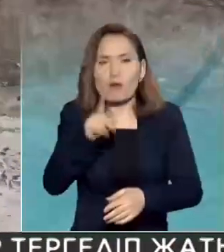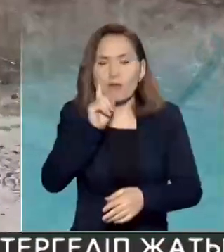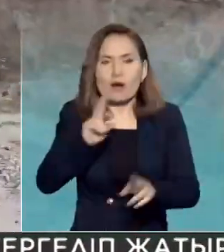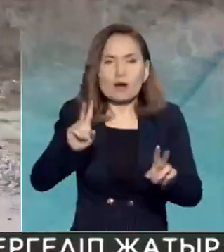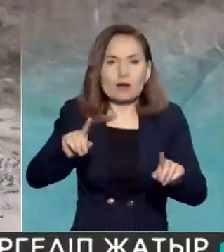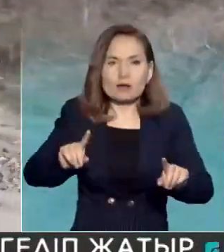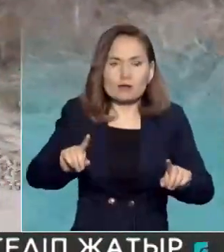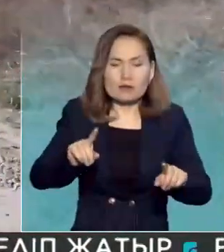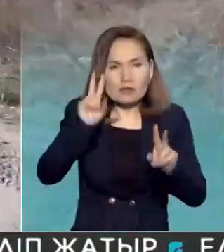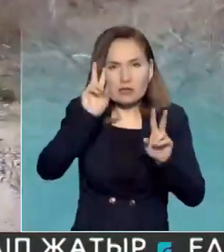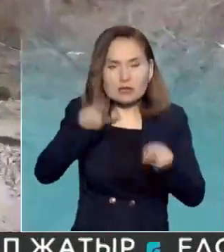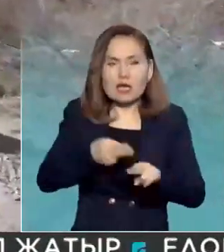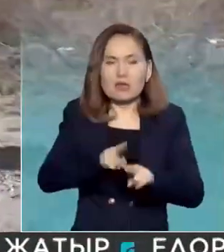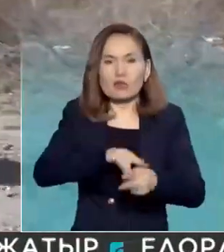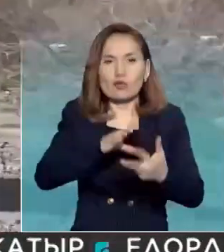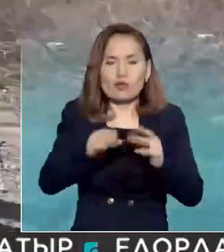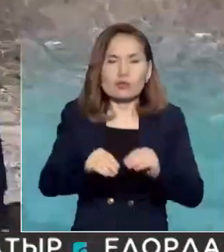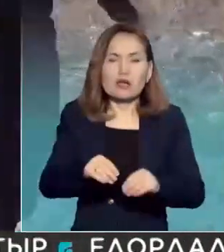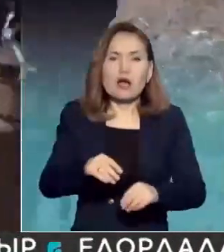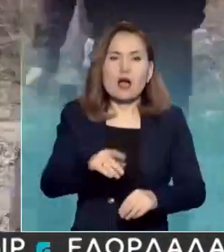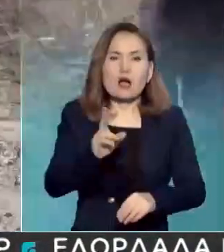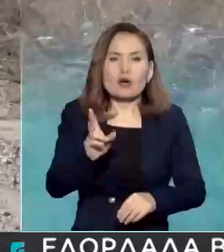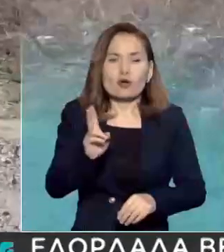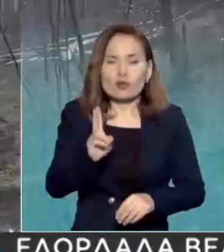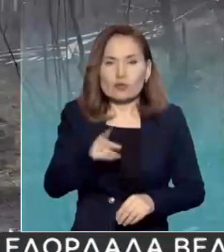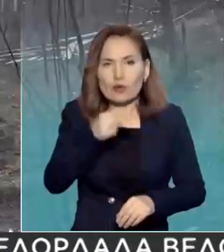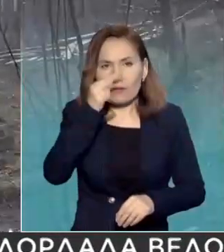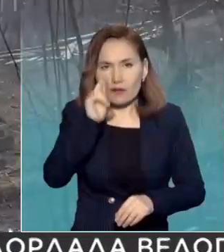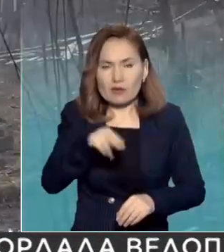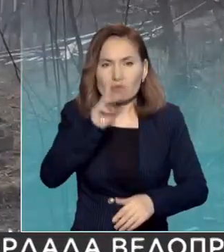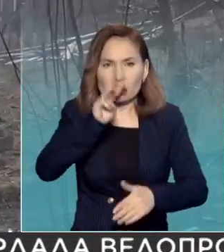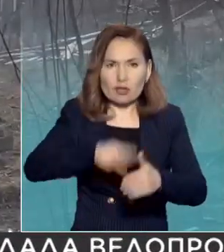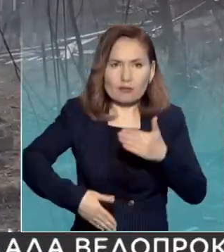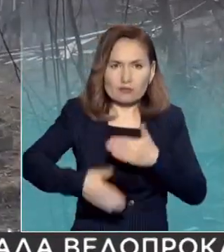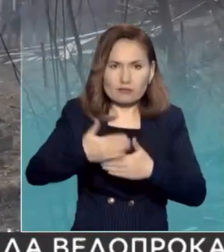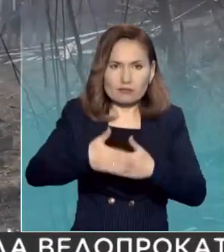астам адамға айыппұл салынды. Эльмира Каленова, Ерлан Қалиев, Қазақстан ұлттық арнасы.